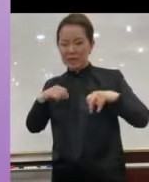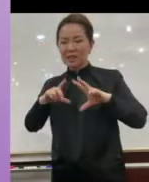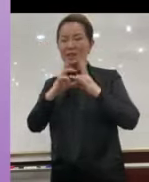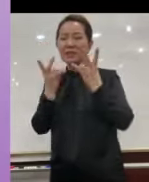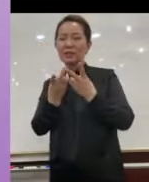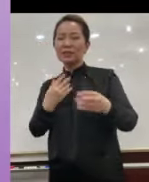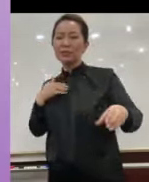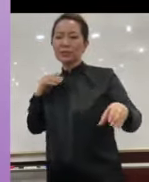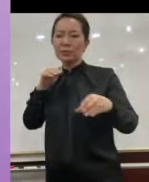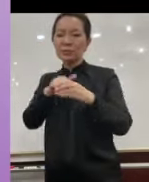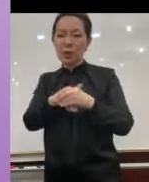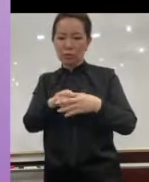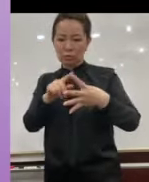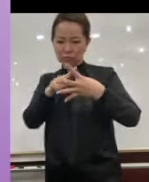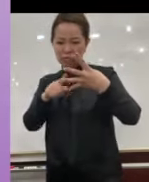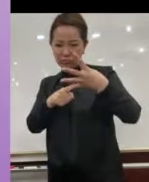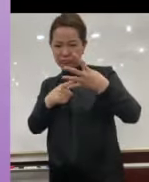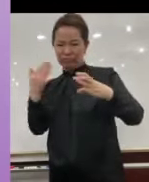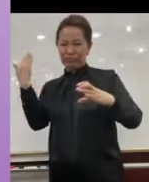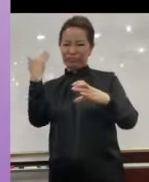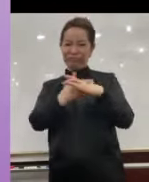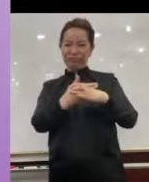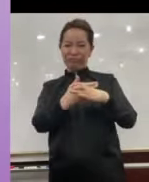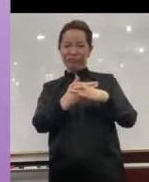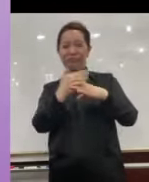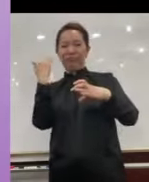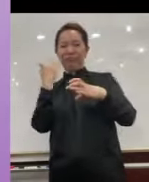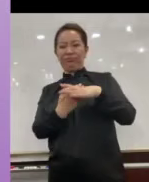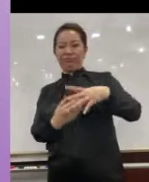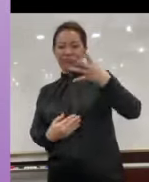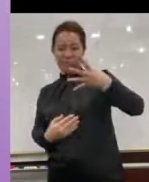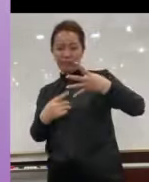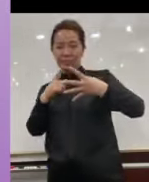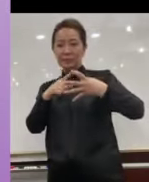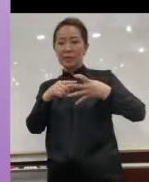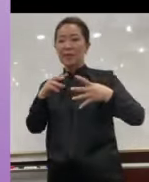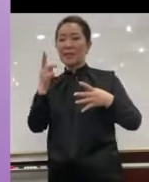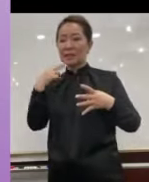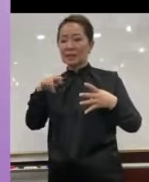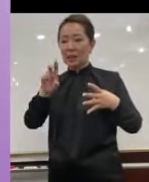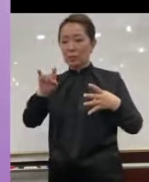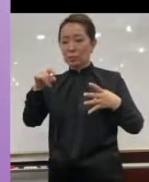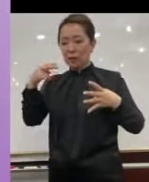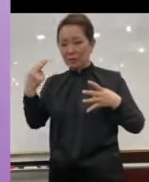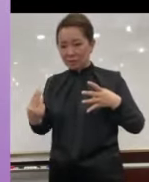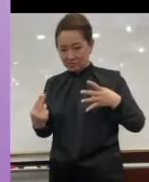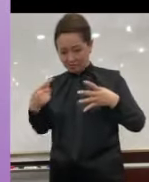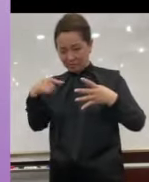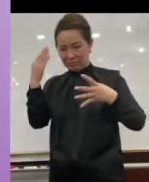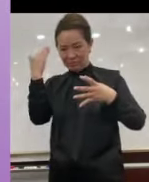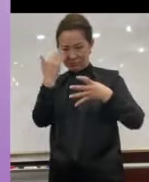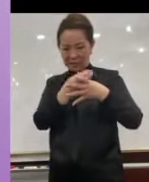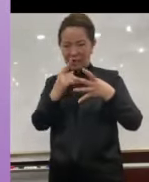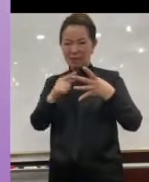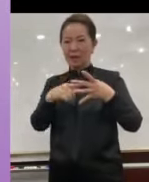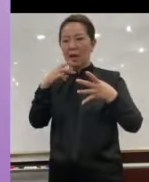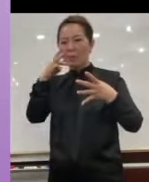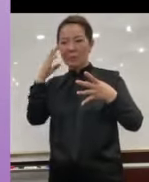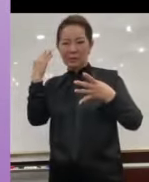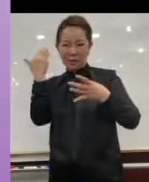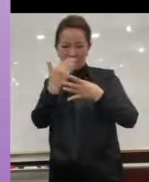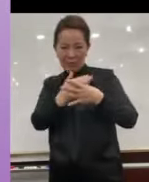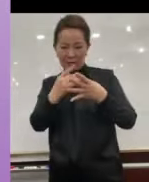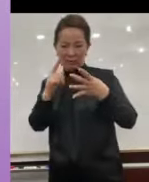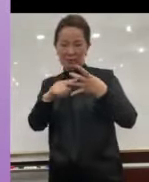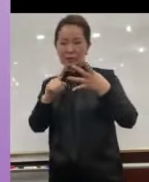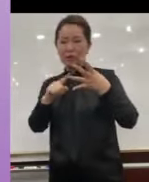бэрхшээл байна гэдэг энэ слайдаар харуулсан байгаа. Дэд бүтцийн саад, мэдээллийн саад, Тогтолцооны саад, хандлага ойлголтын саад бэрхшээл